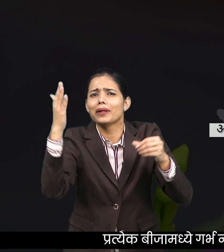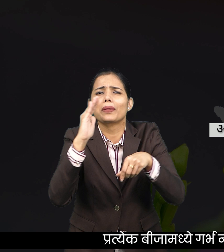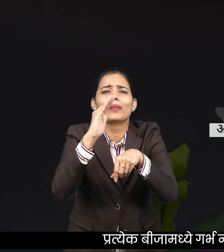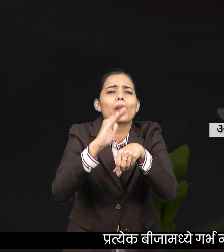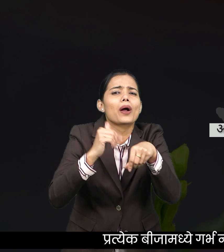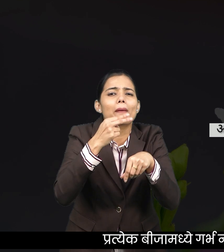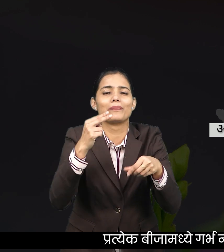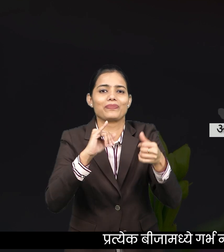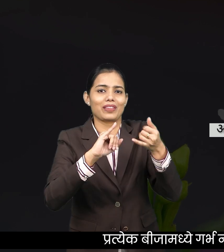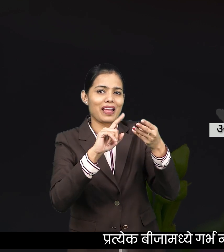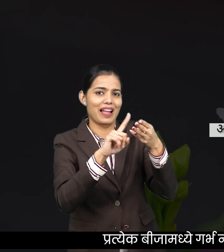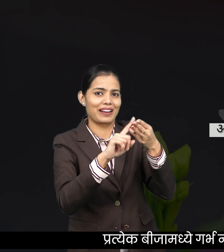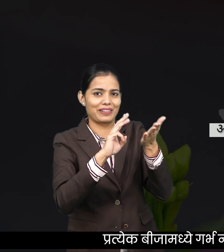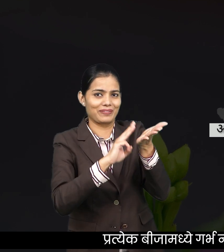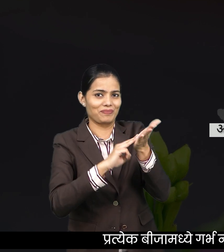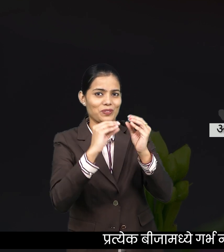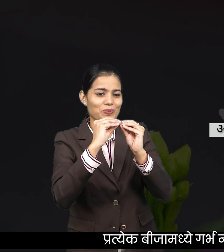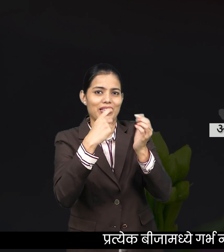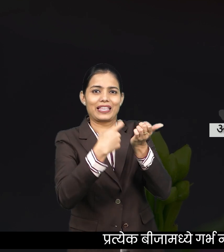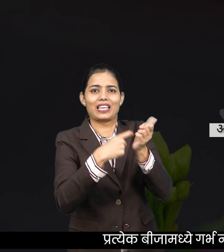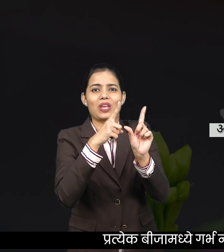वनस्पती असते.